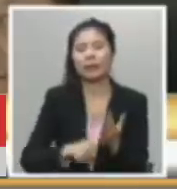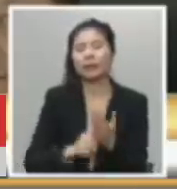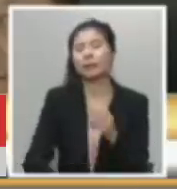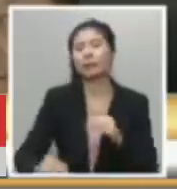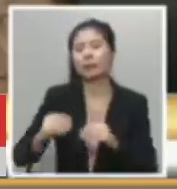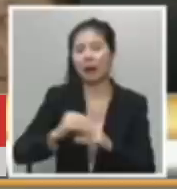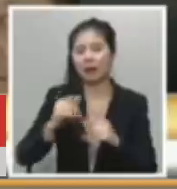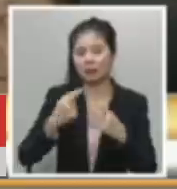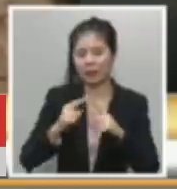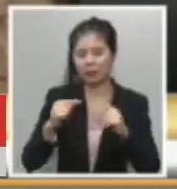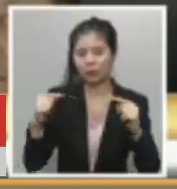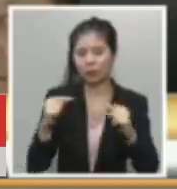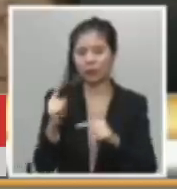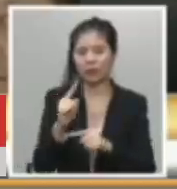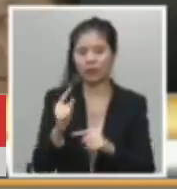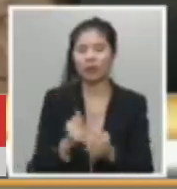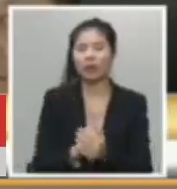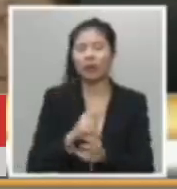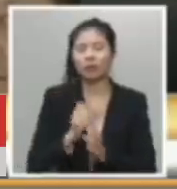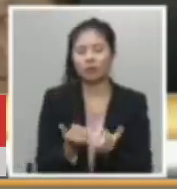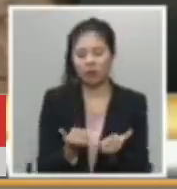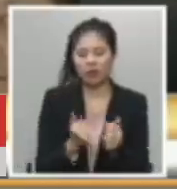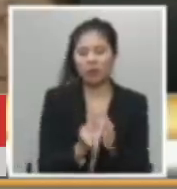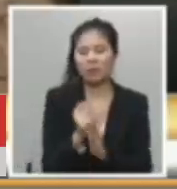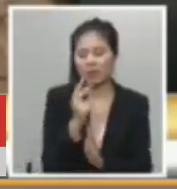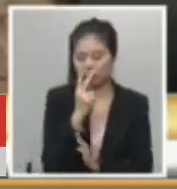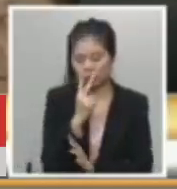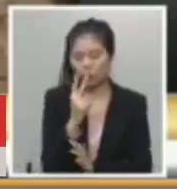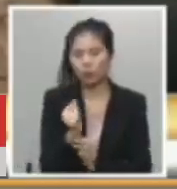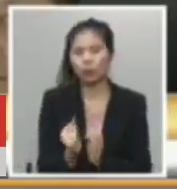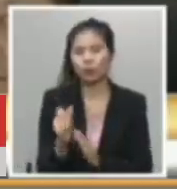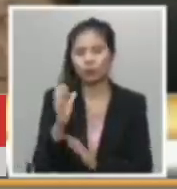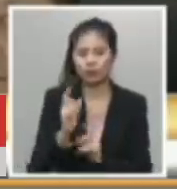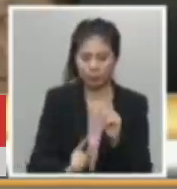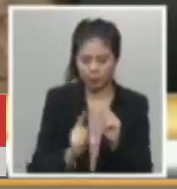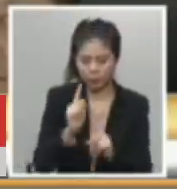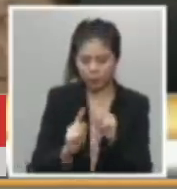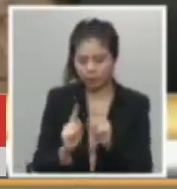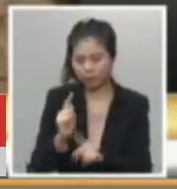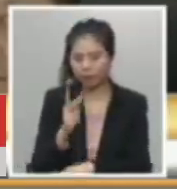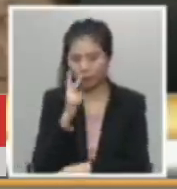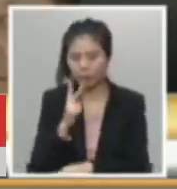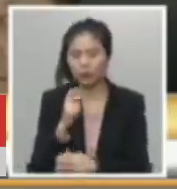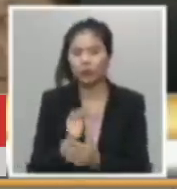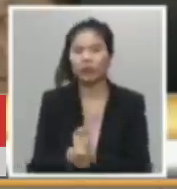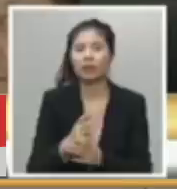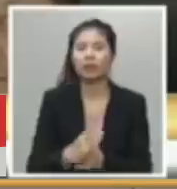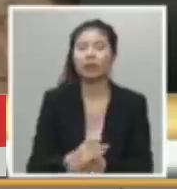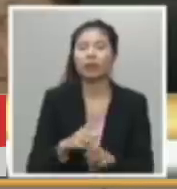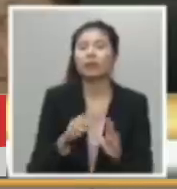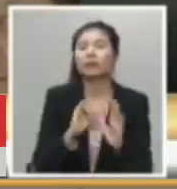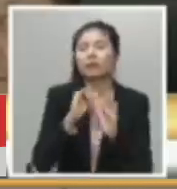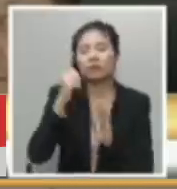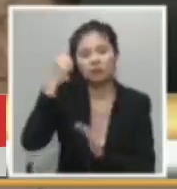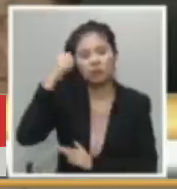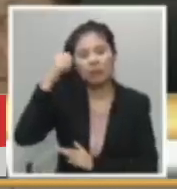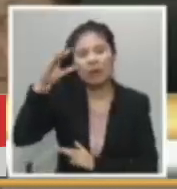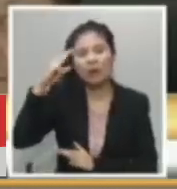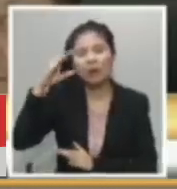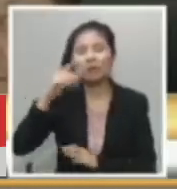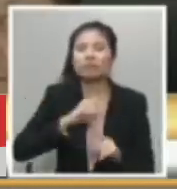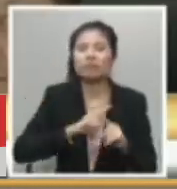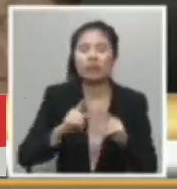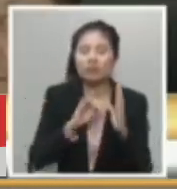ป็นจริงครับผมได้มีการสำรวจไปที่ท้องถิ่นหลายแห่งตอบมาเป็นเสียงเดียวกันครับว่